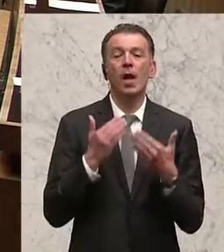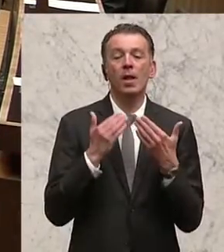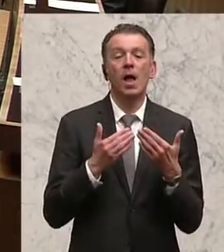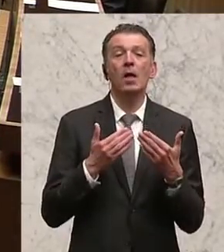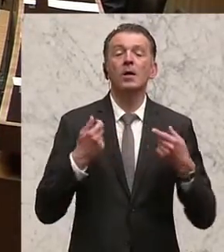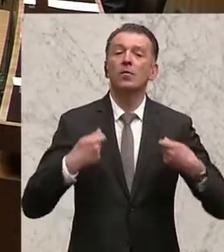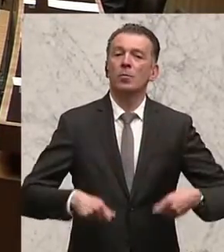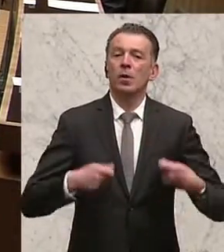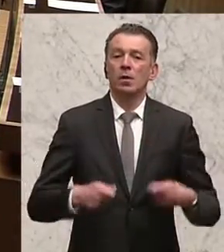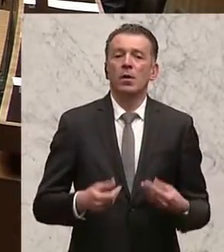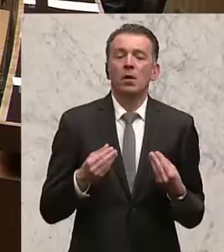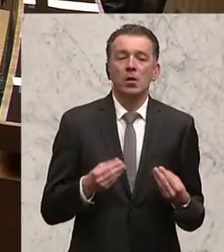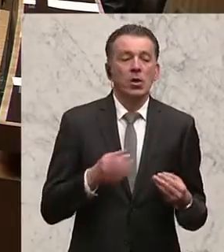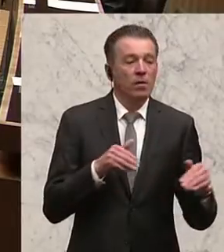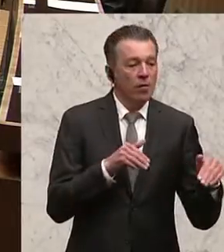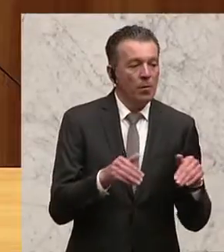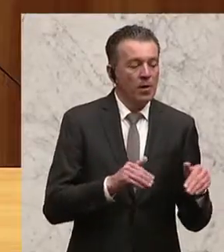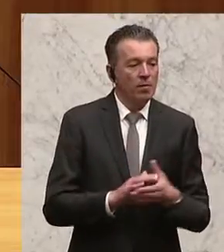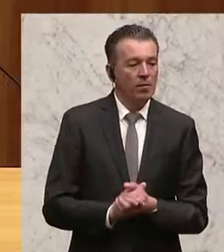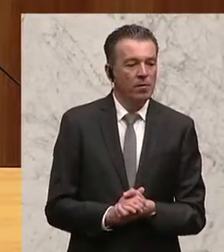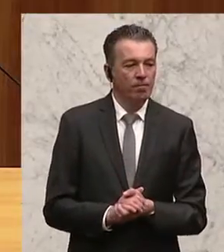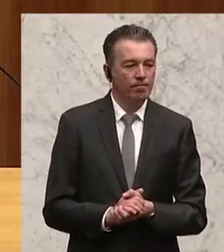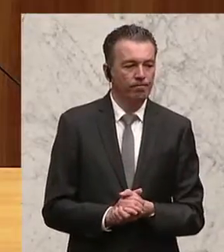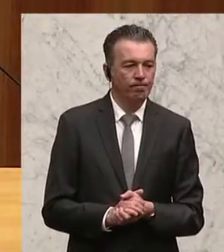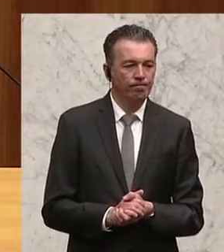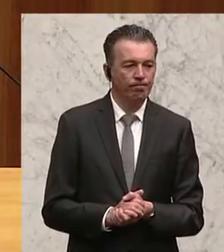Frau Präsidentin, geschätzte Frau Ministerin.